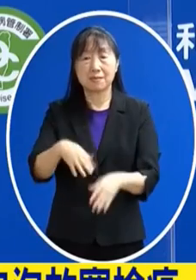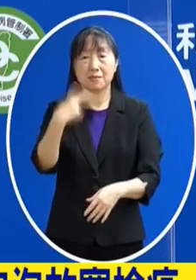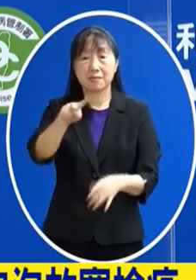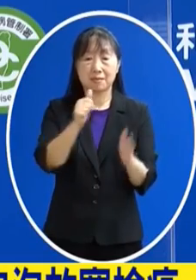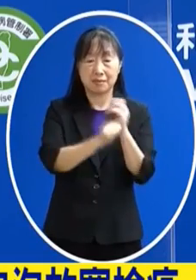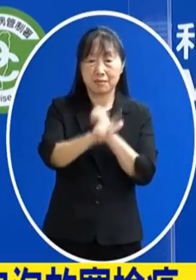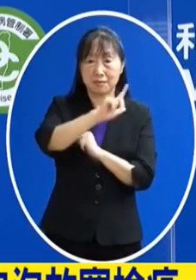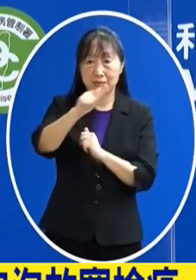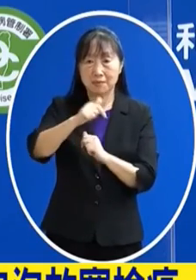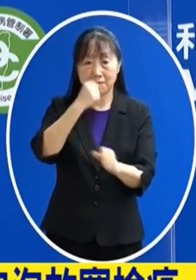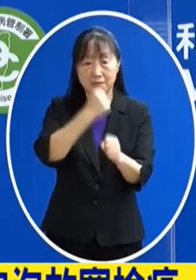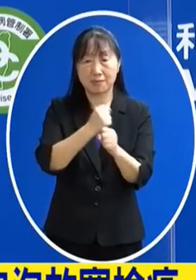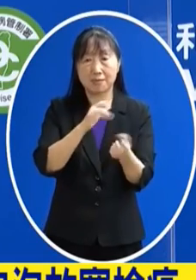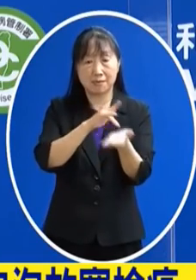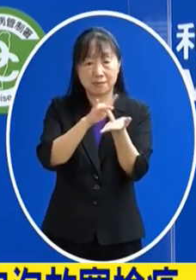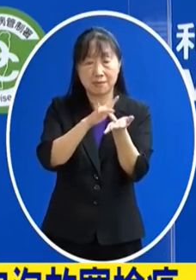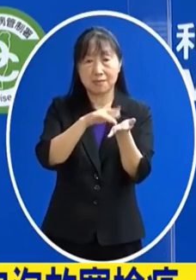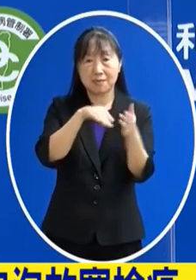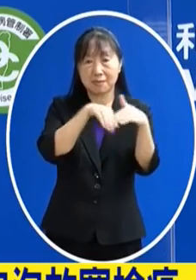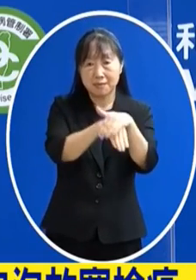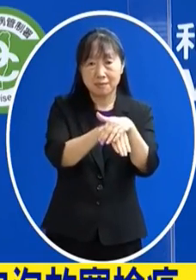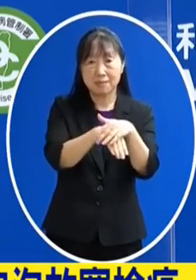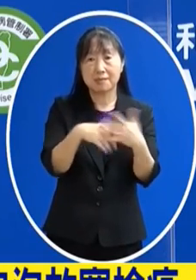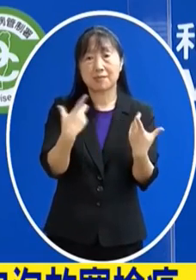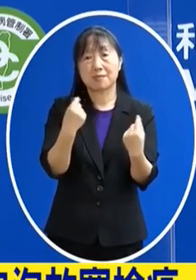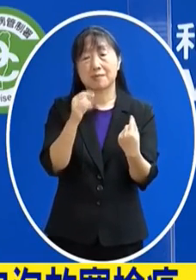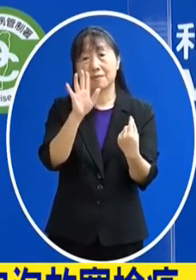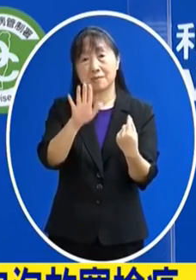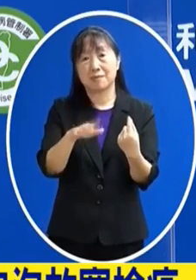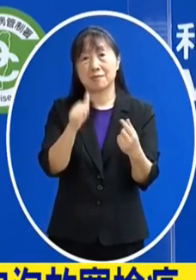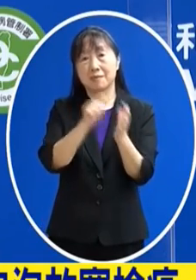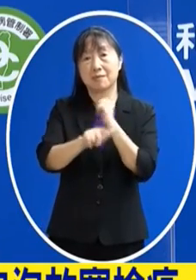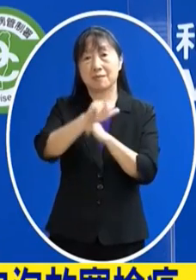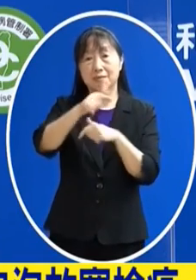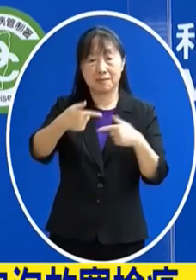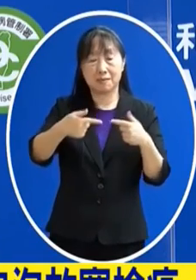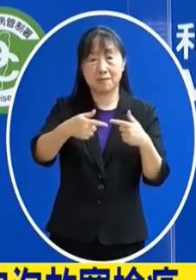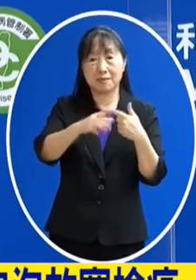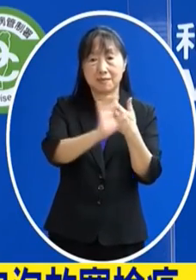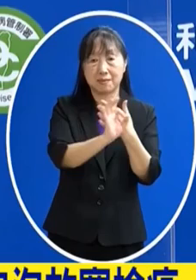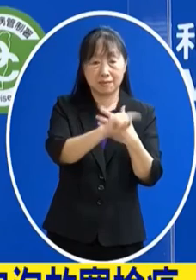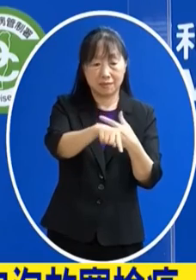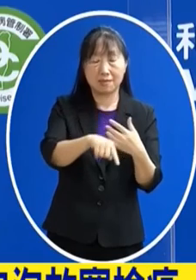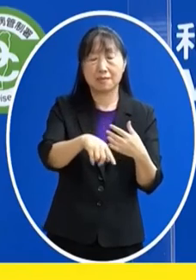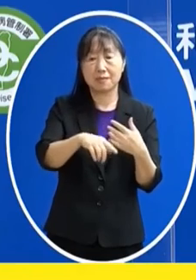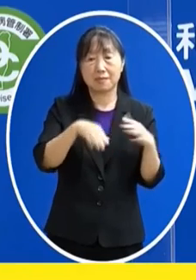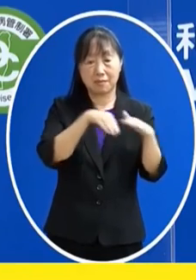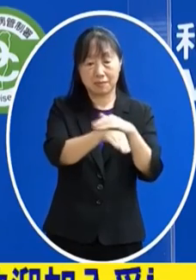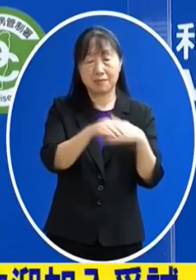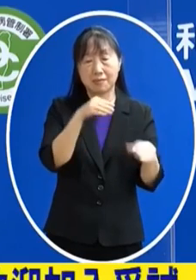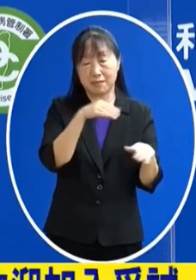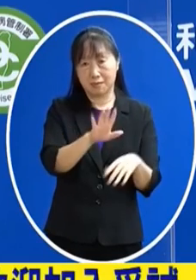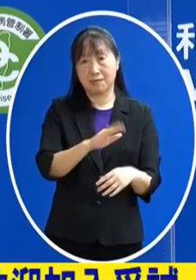生物的一个资料库，哈，大型的一个生物实体的资料库，嘿。